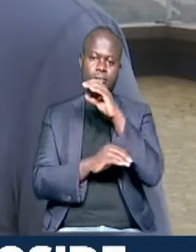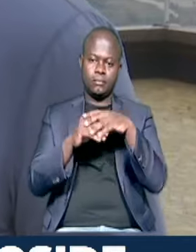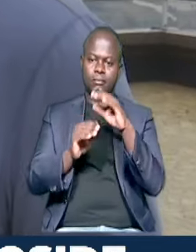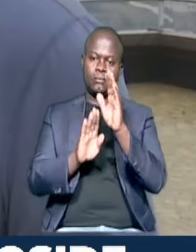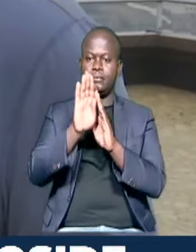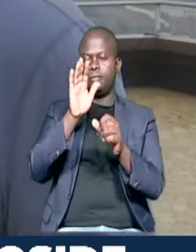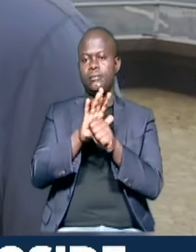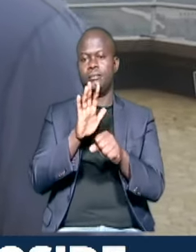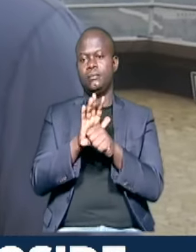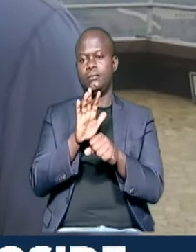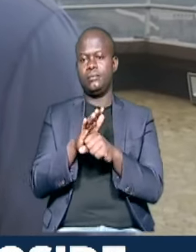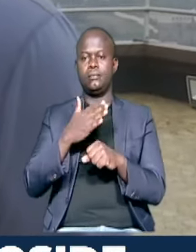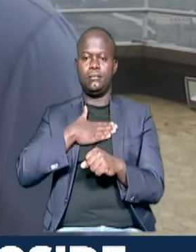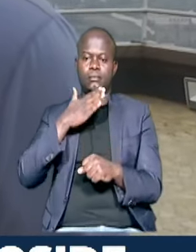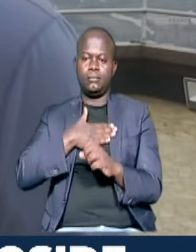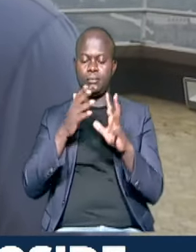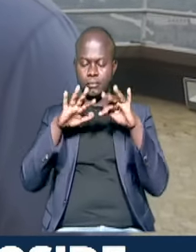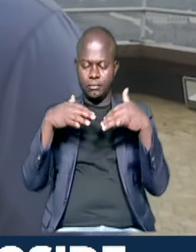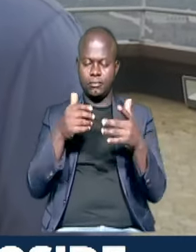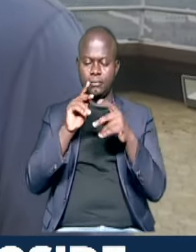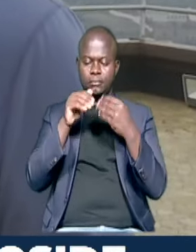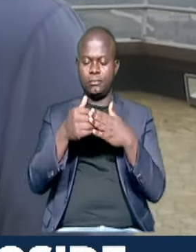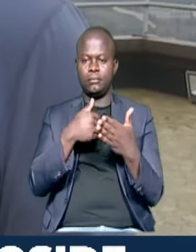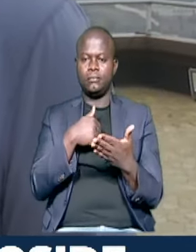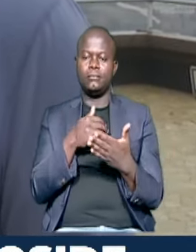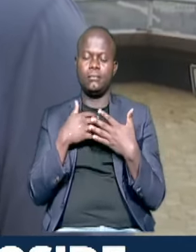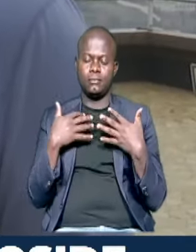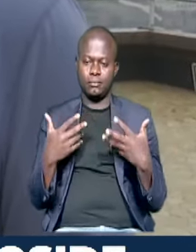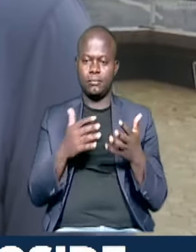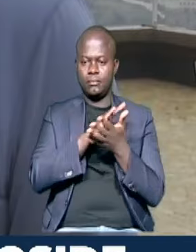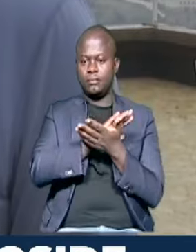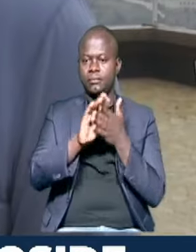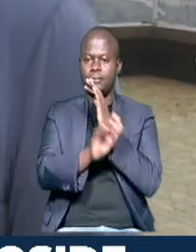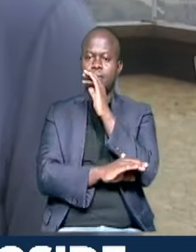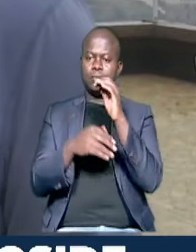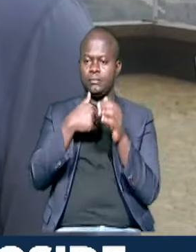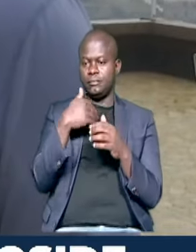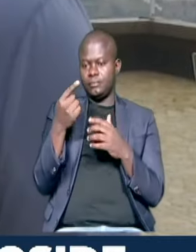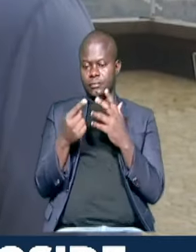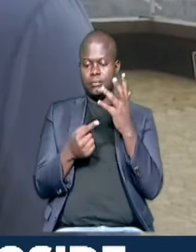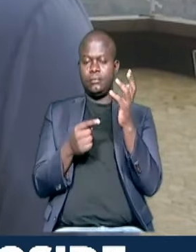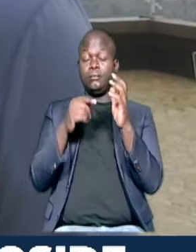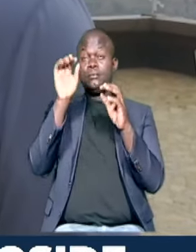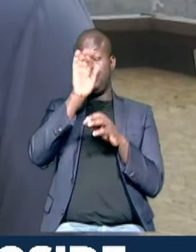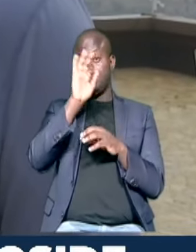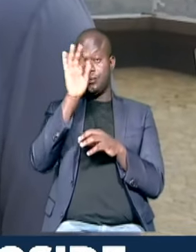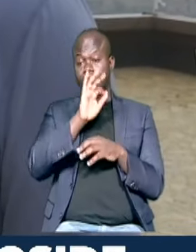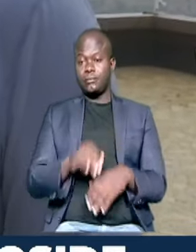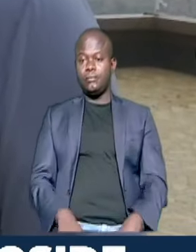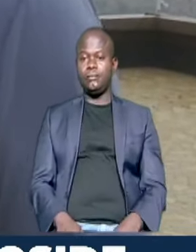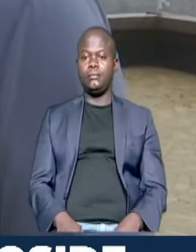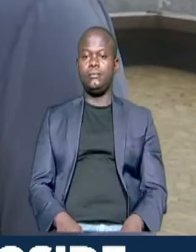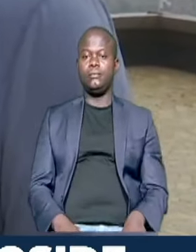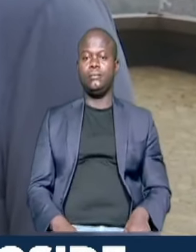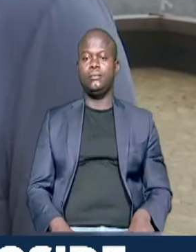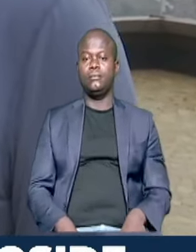imbere cyane. Twashimishijwe n'uburyo abantu bafite urugwiro, isuku igihugu gifite biratangaje. The cleanliness